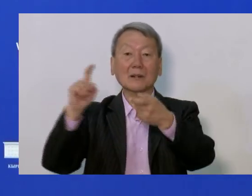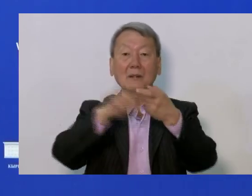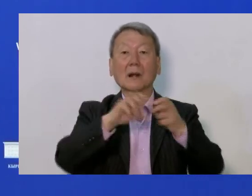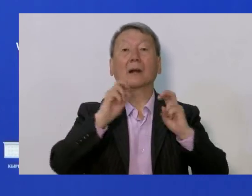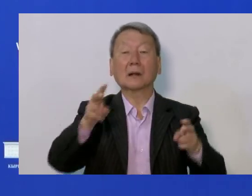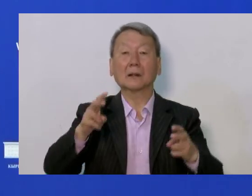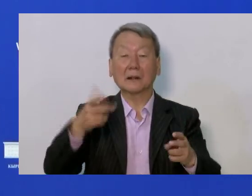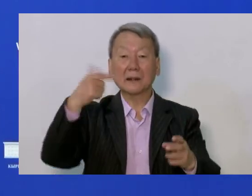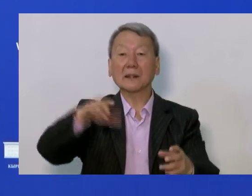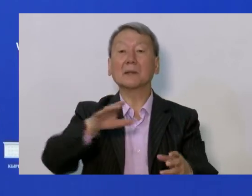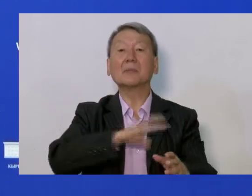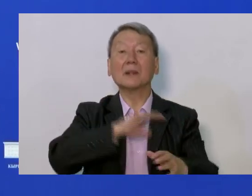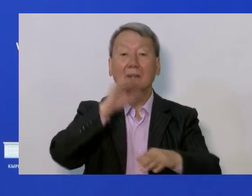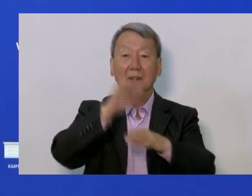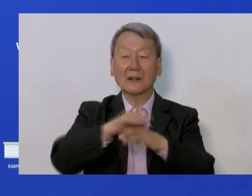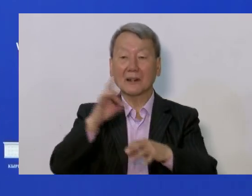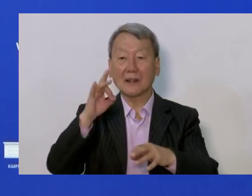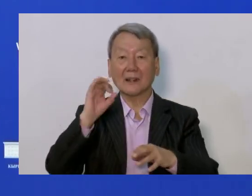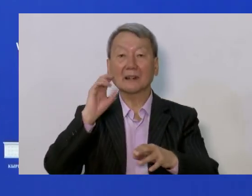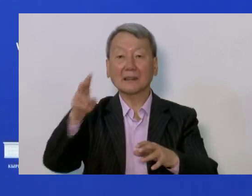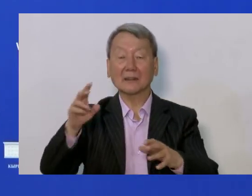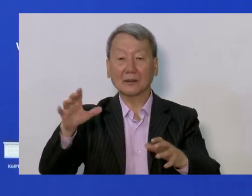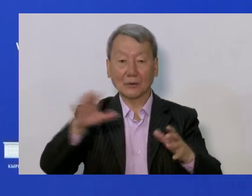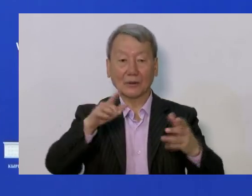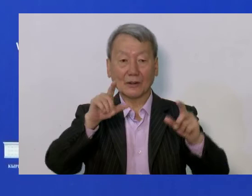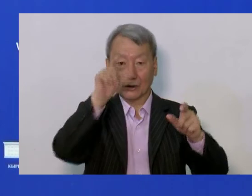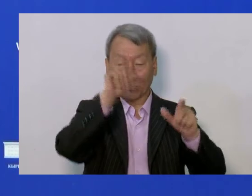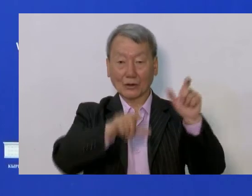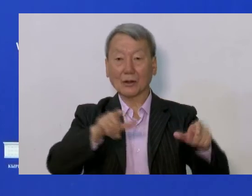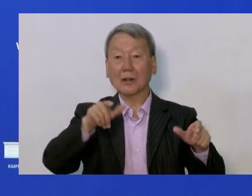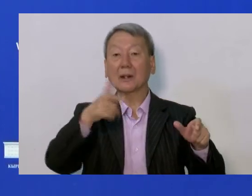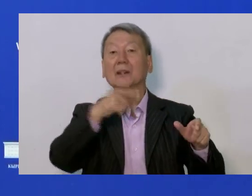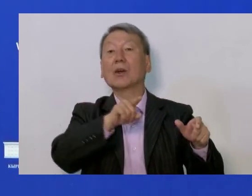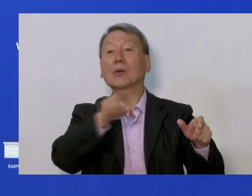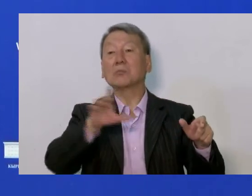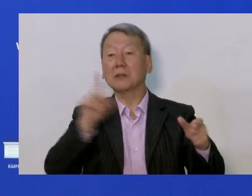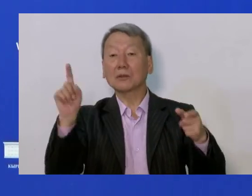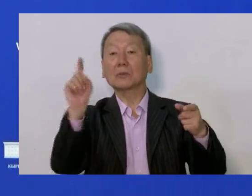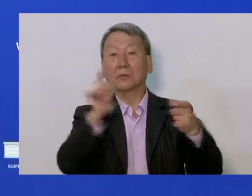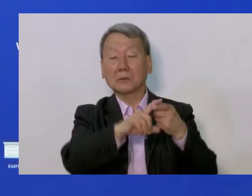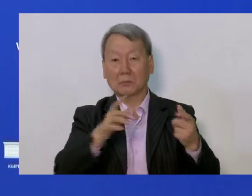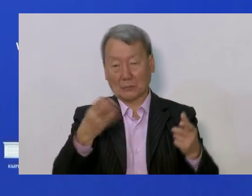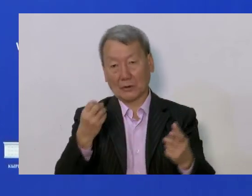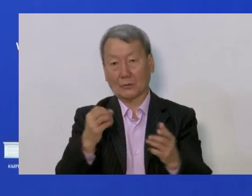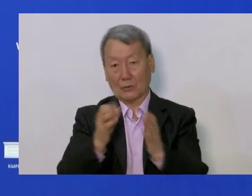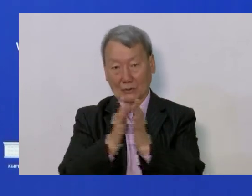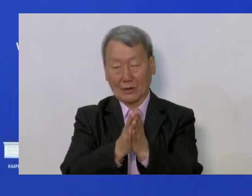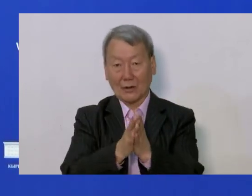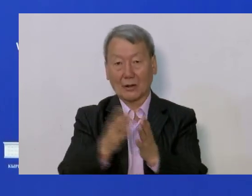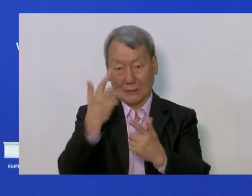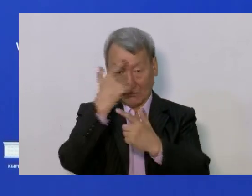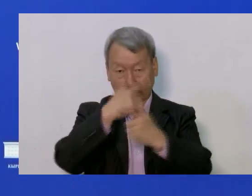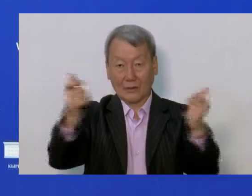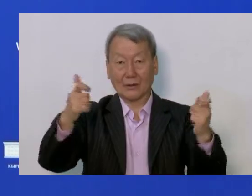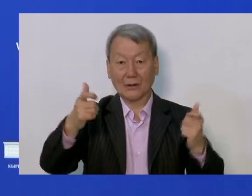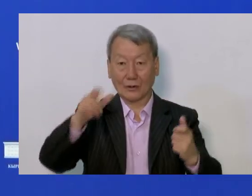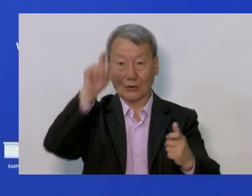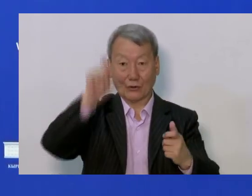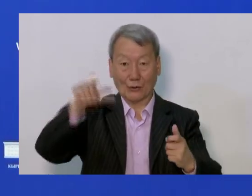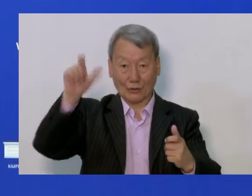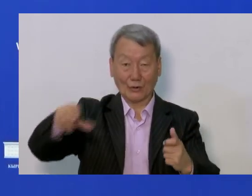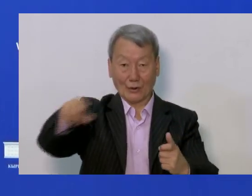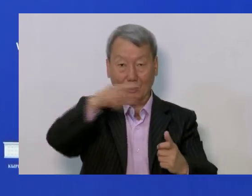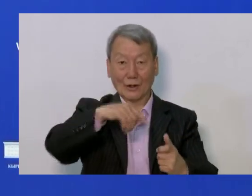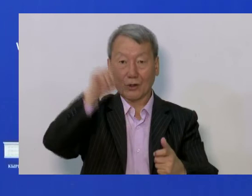вот, какие были факторы риска реализованы. Поэтому еще раз призываю своих